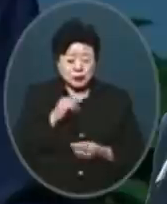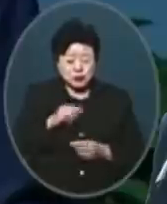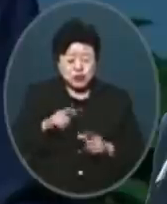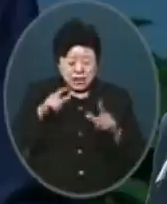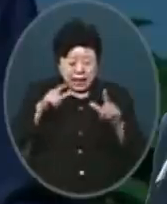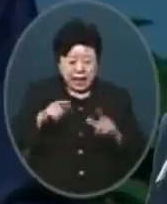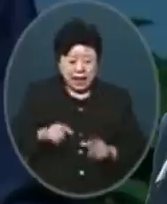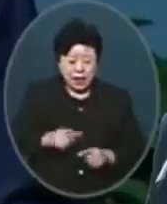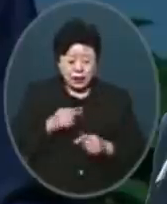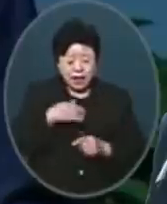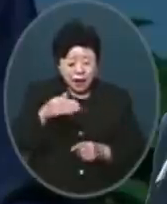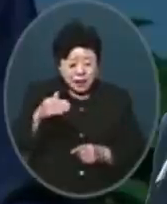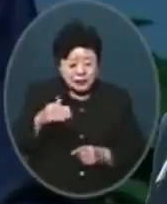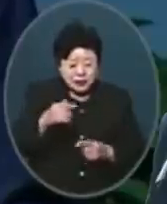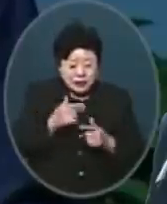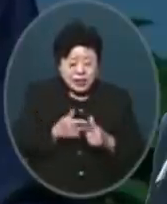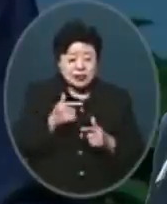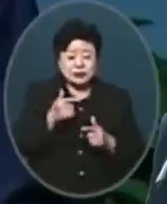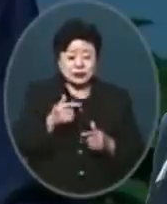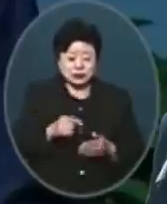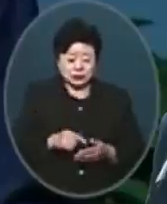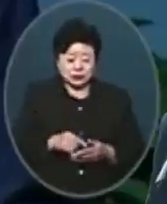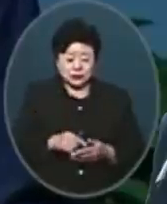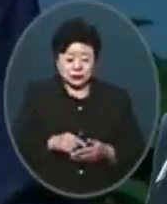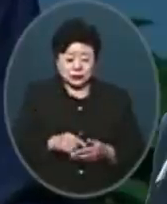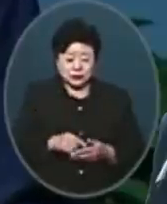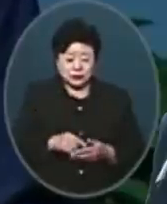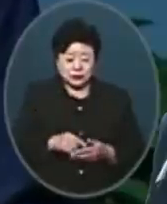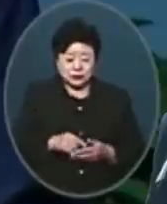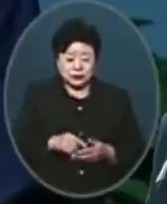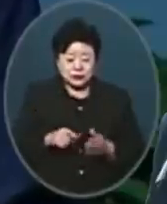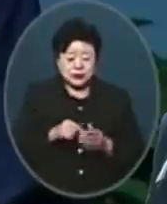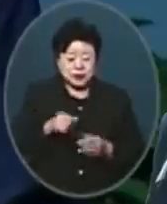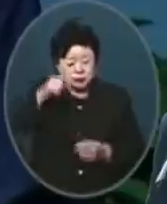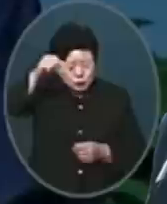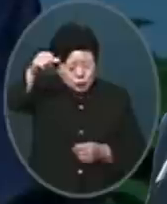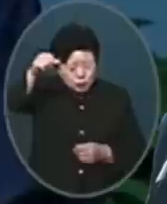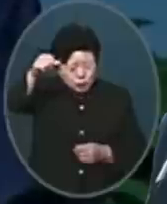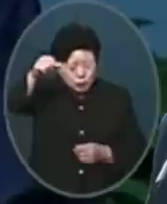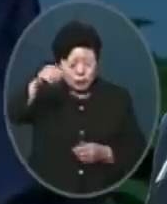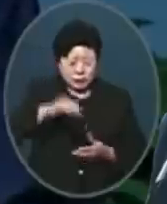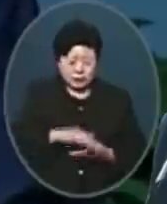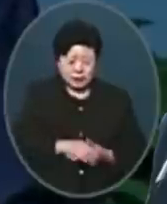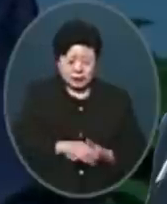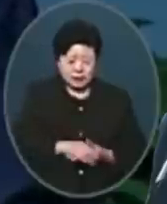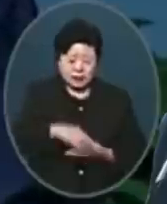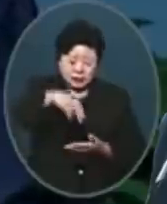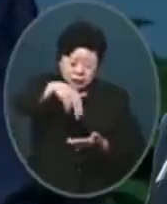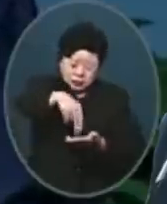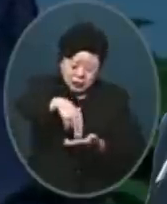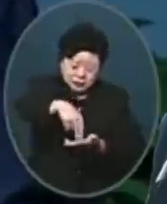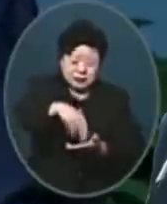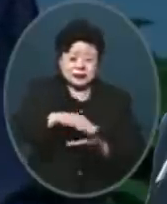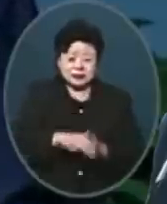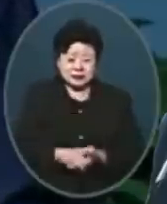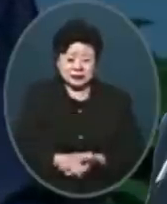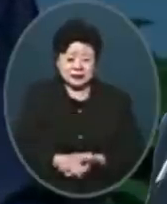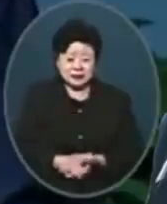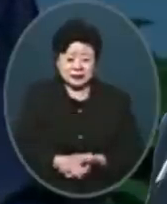주일날 교회 나가서 또 예수 믿을 사람 손들어 했어요. 또 손들고는 일어났습니다.